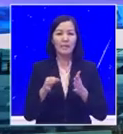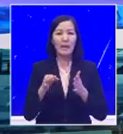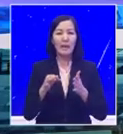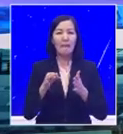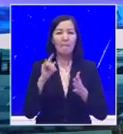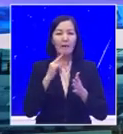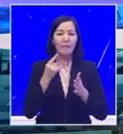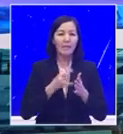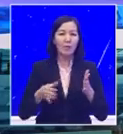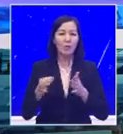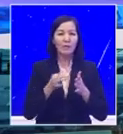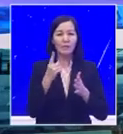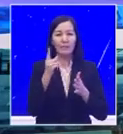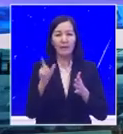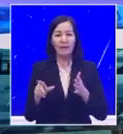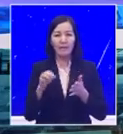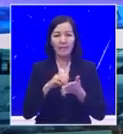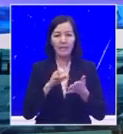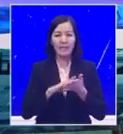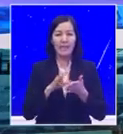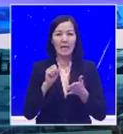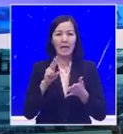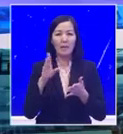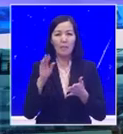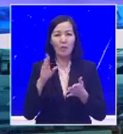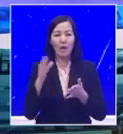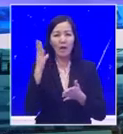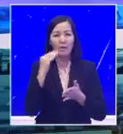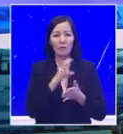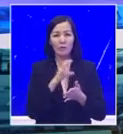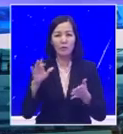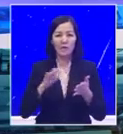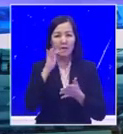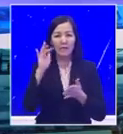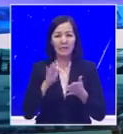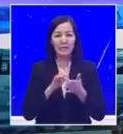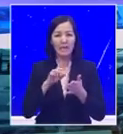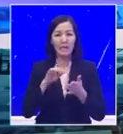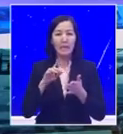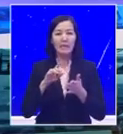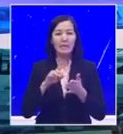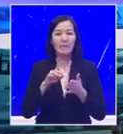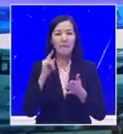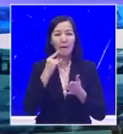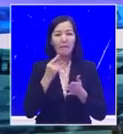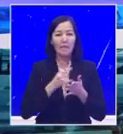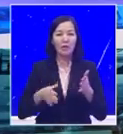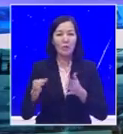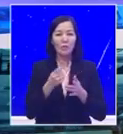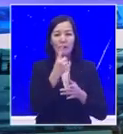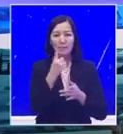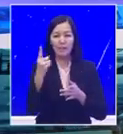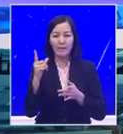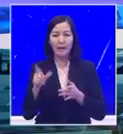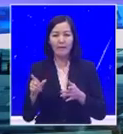облысында 1 жағдай тіркелді. Ақмола, Ақтөбе, Алматы, солтүстік Қазақстан және Павлодар, Маңғыстау облысында 1-1 жағдайдан